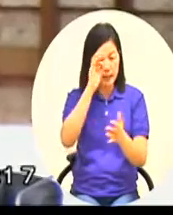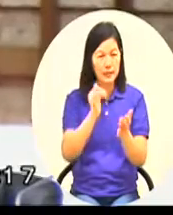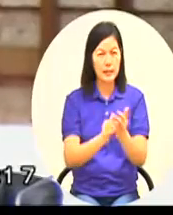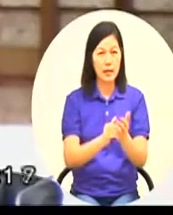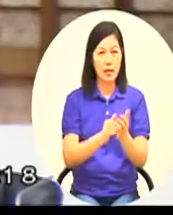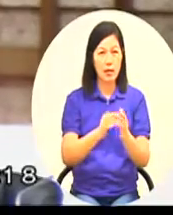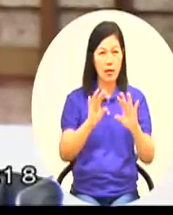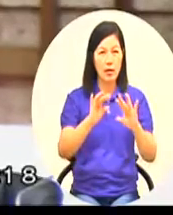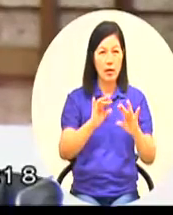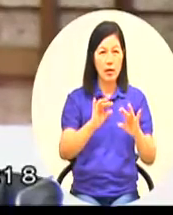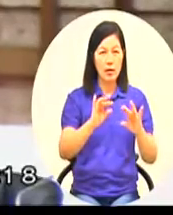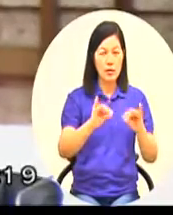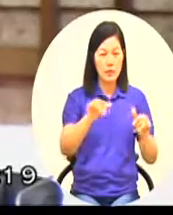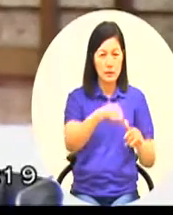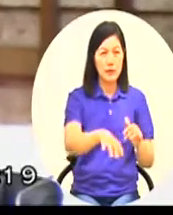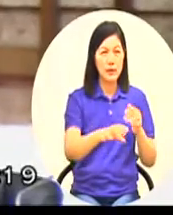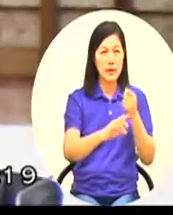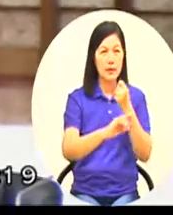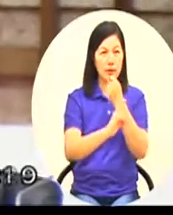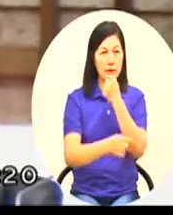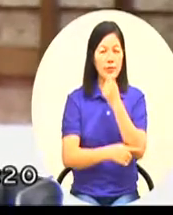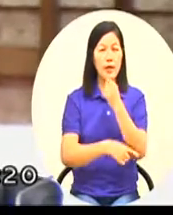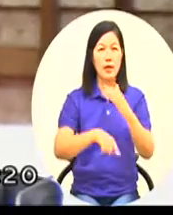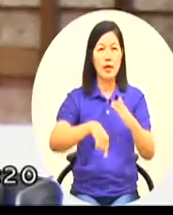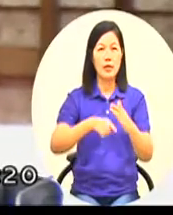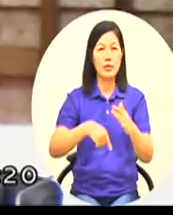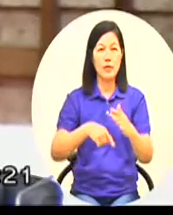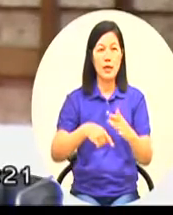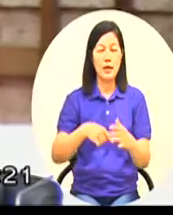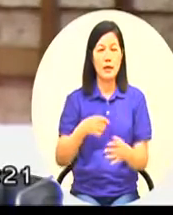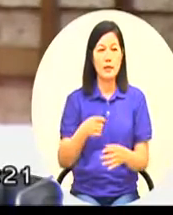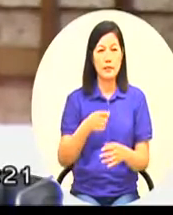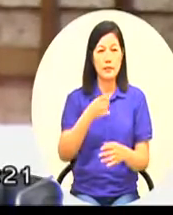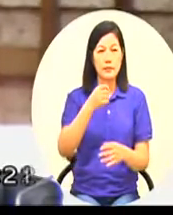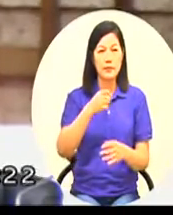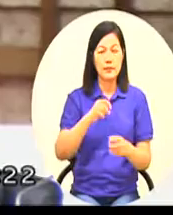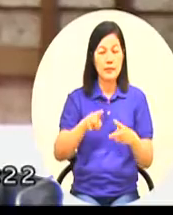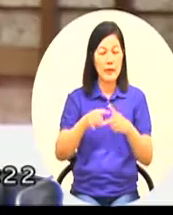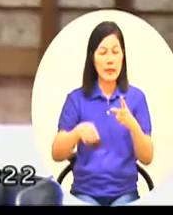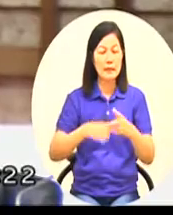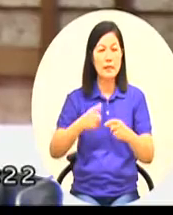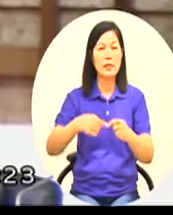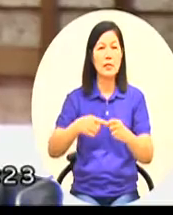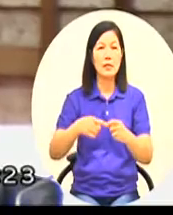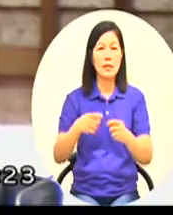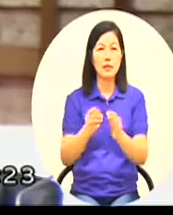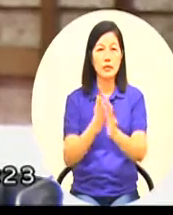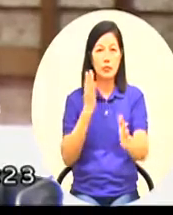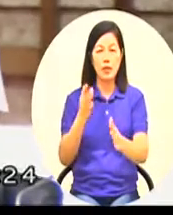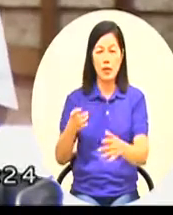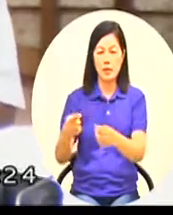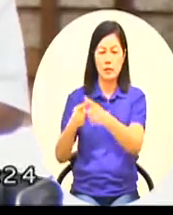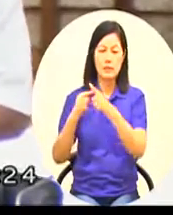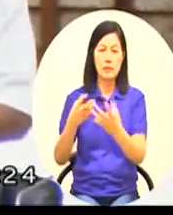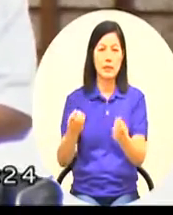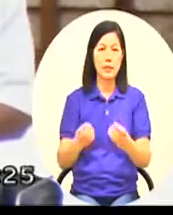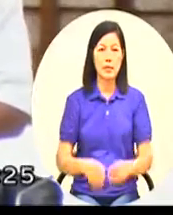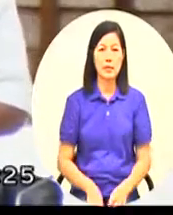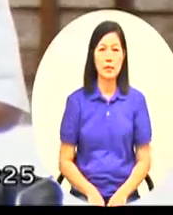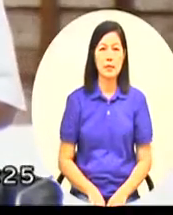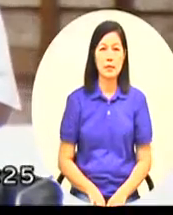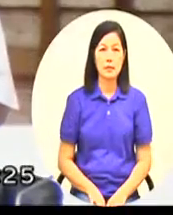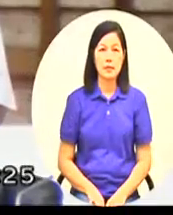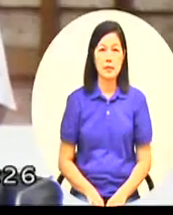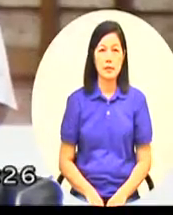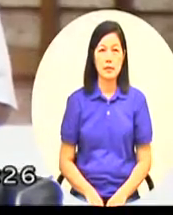方法院夜尿，今天少年队没有到，我没有再问他夜尿多少。那另外就是说，我们就是以